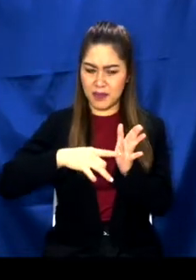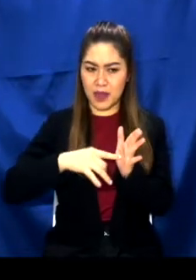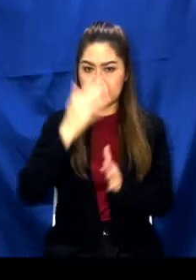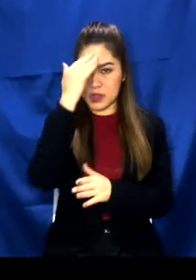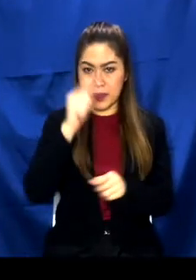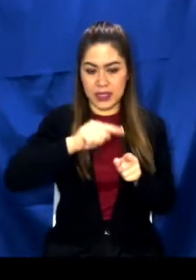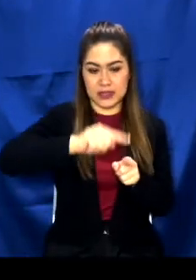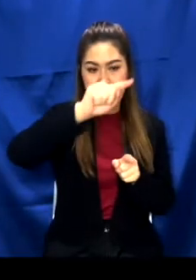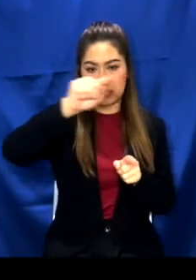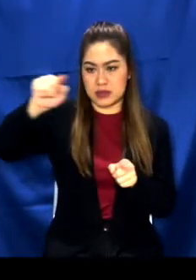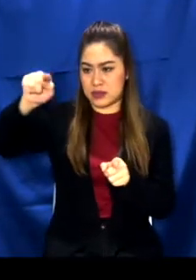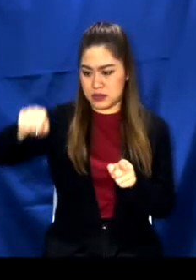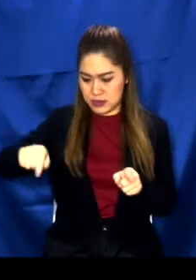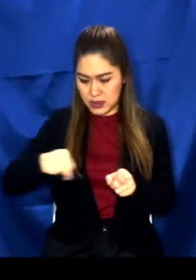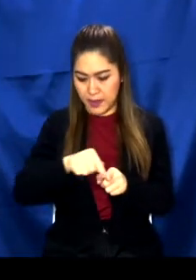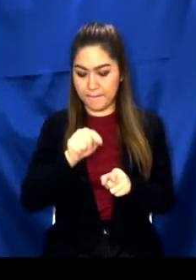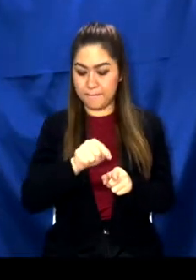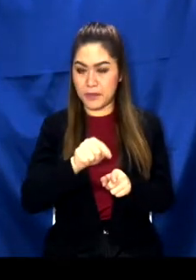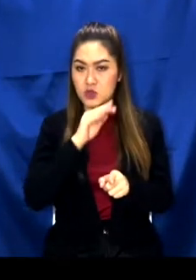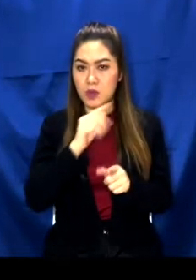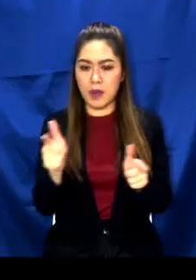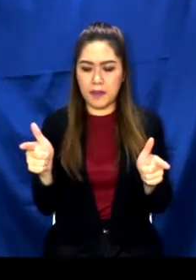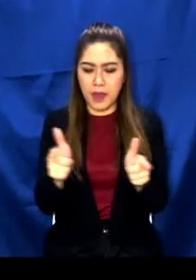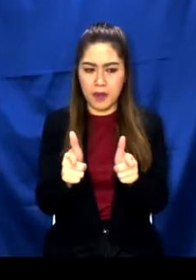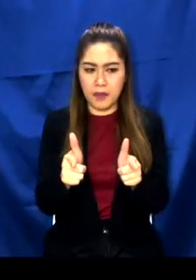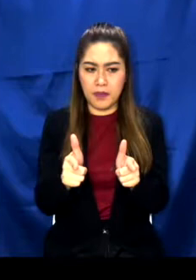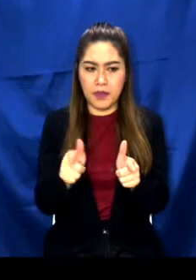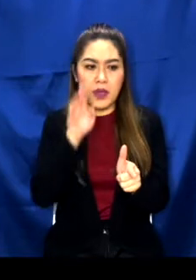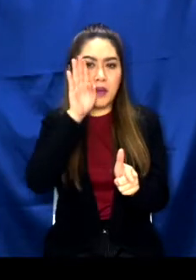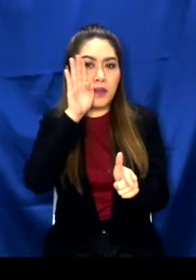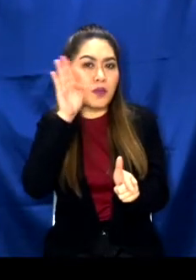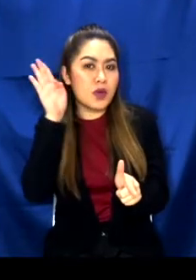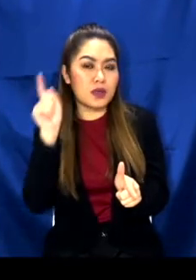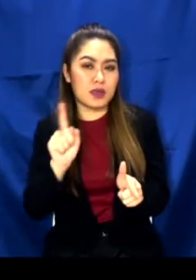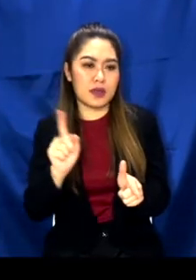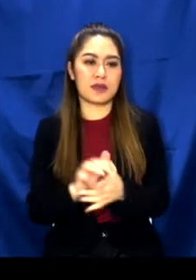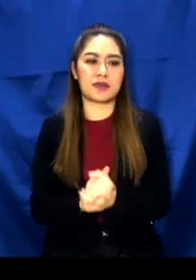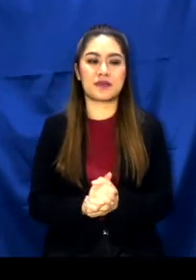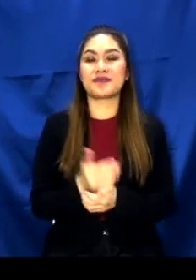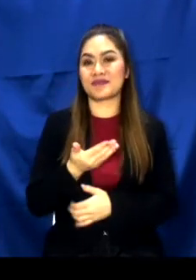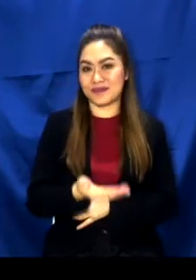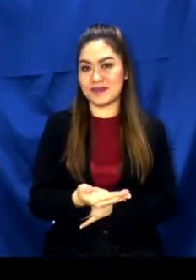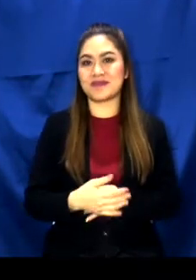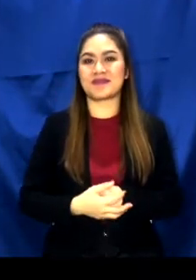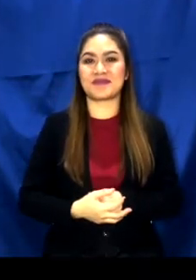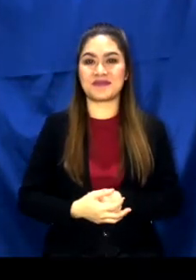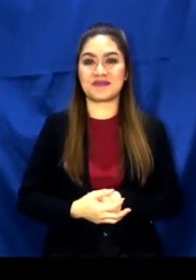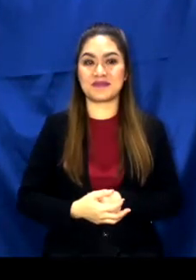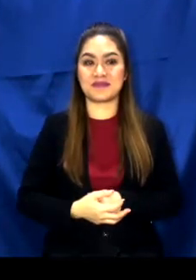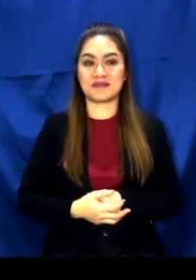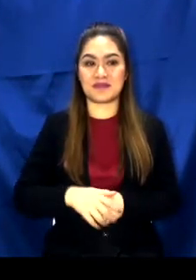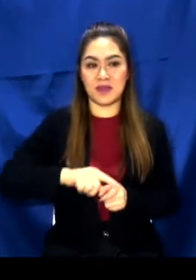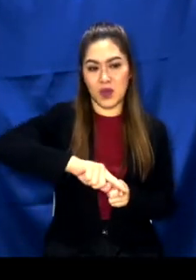แล้วก็ตรงเนี้ยเป็นมุมแหลมถ้าเราปรับให้มันเป็นโค้งมันก็จะเป็นโค้งแบบนี้ค่ะเห็นไหมว่ามันจะเป็นโ